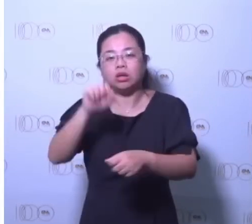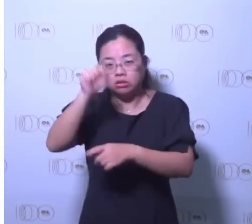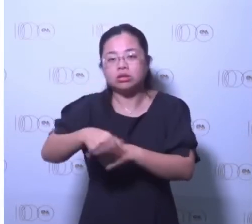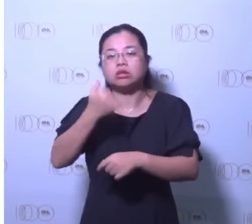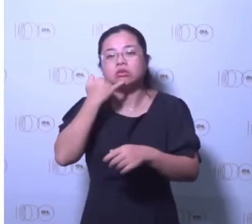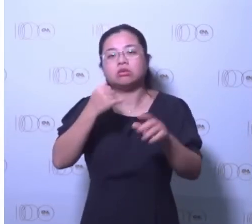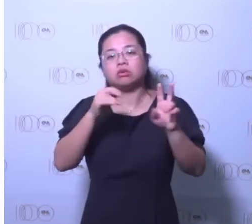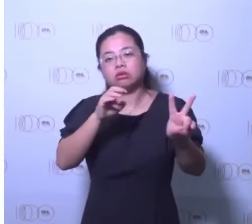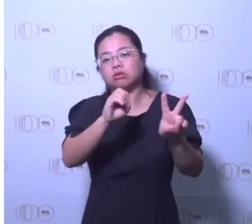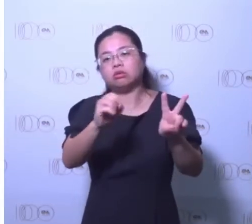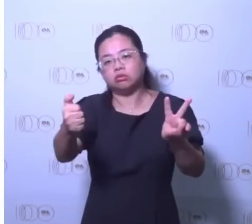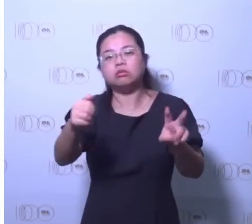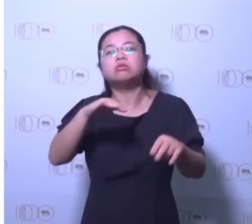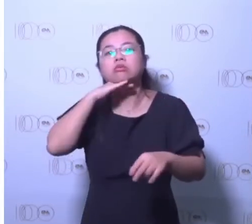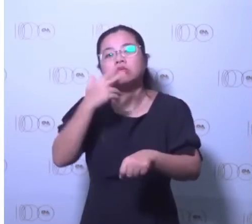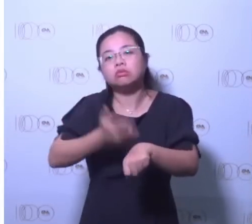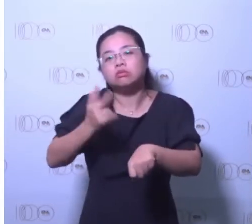术